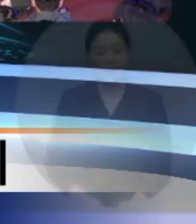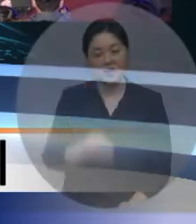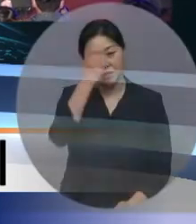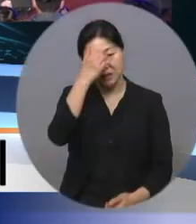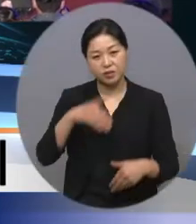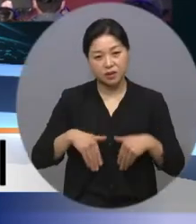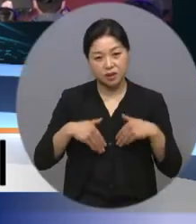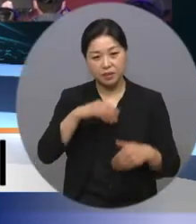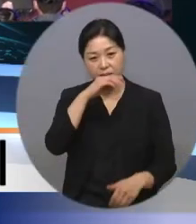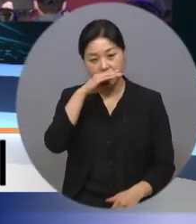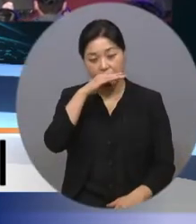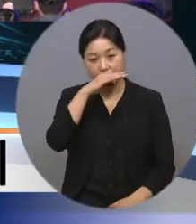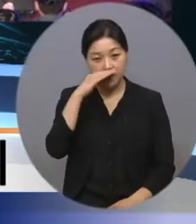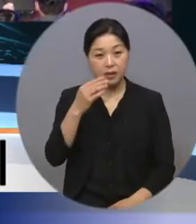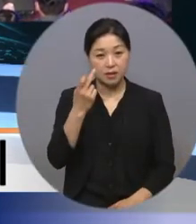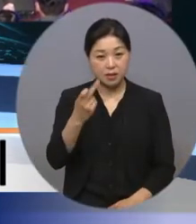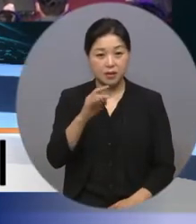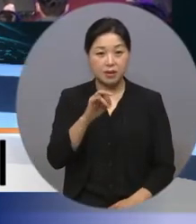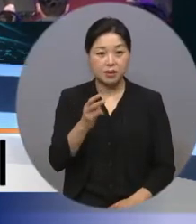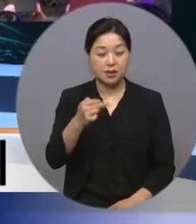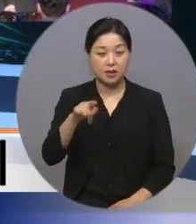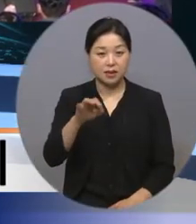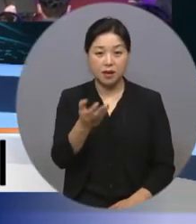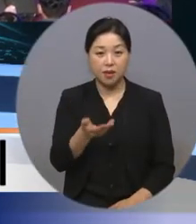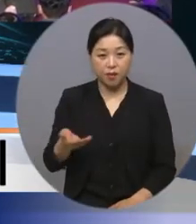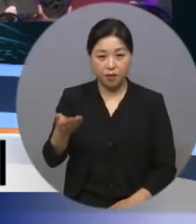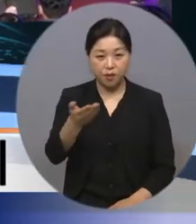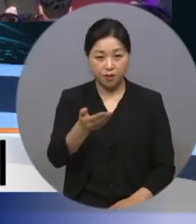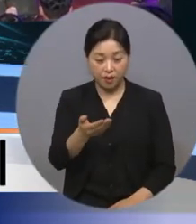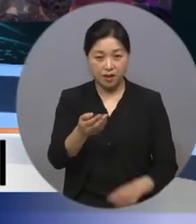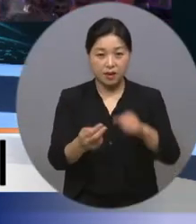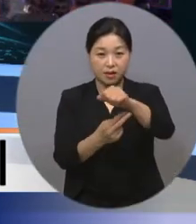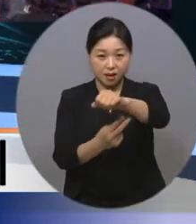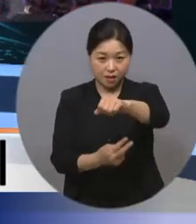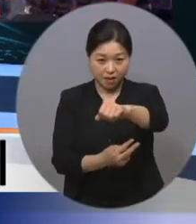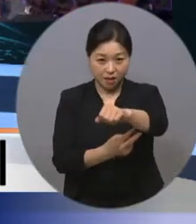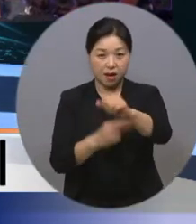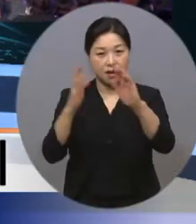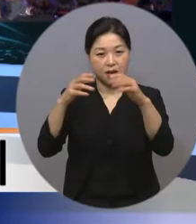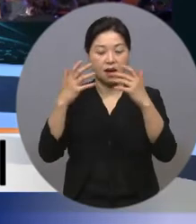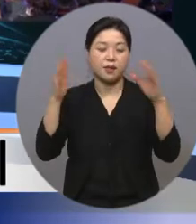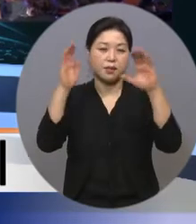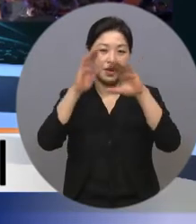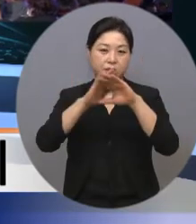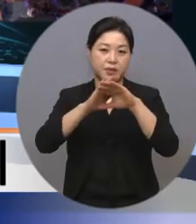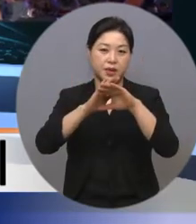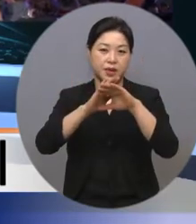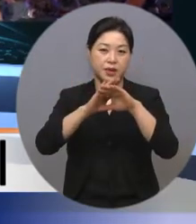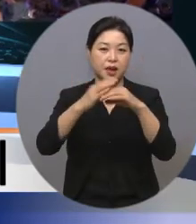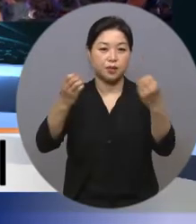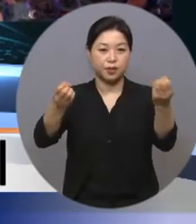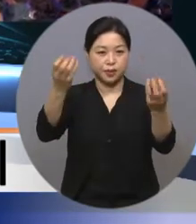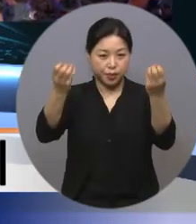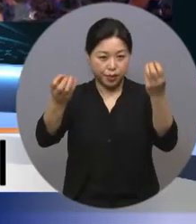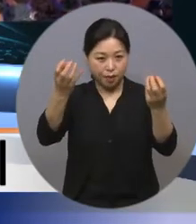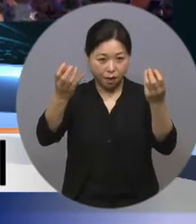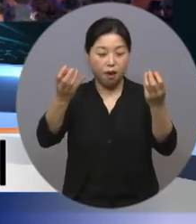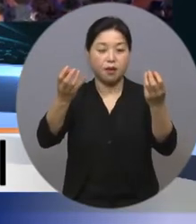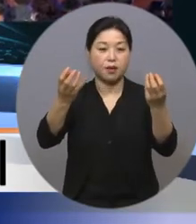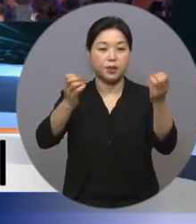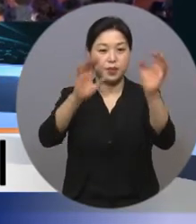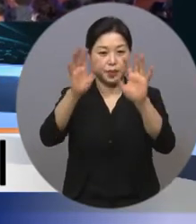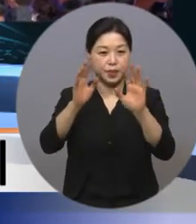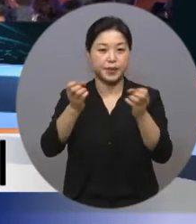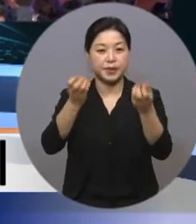충남 예산군 예당호 출렁다리의 가을밤이 빛으로 물들었습니다. 빛밤 불꽃축제 현장에 조은빈